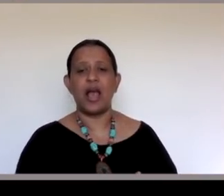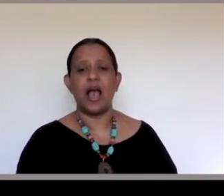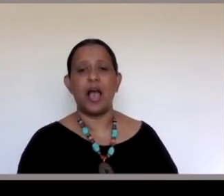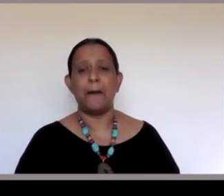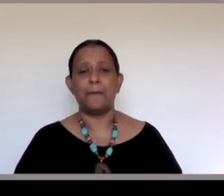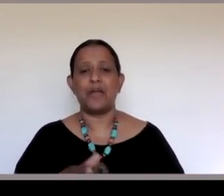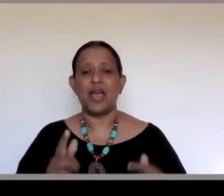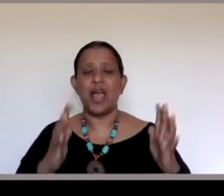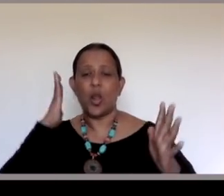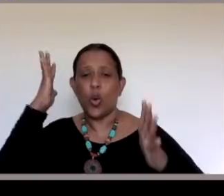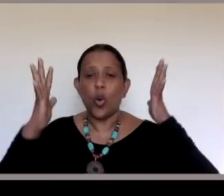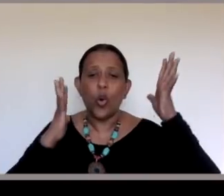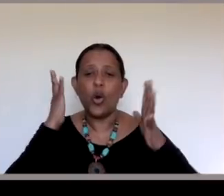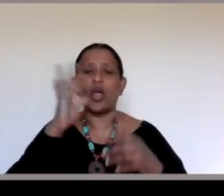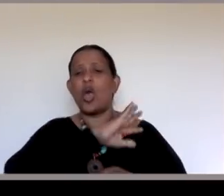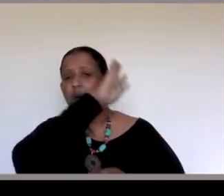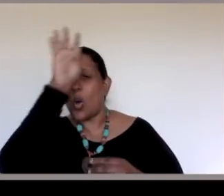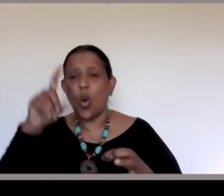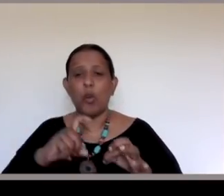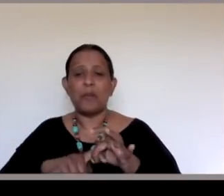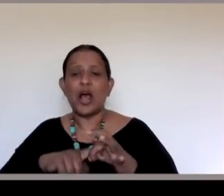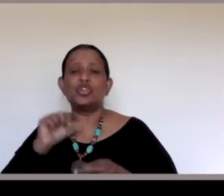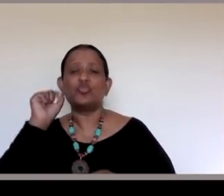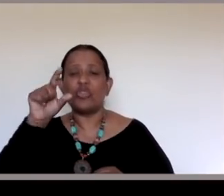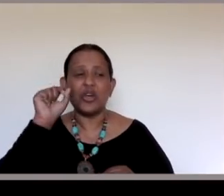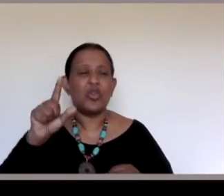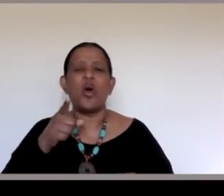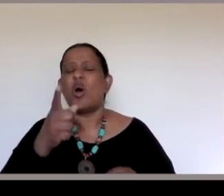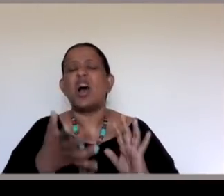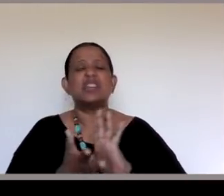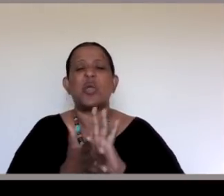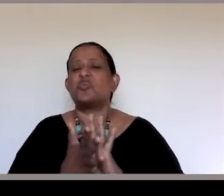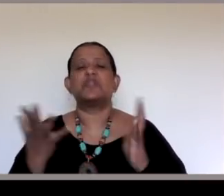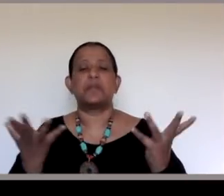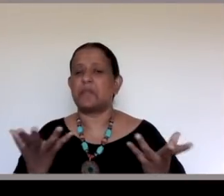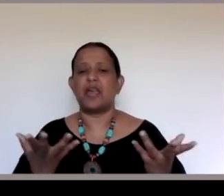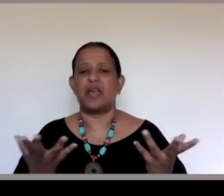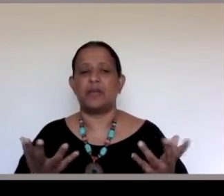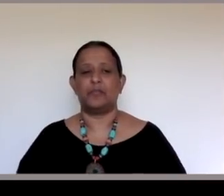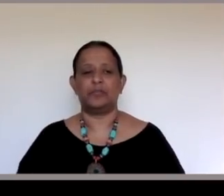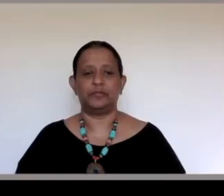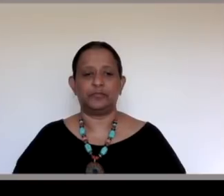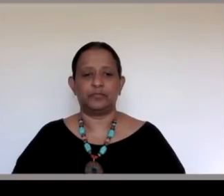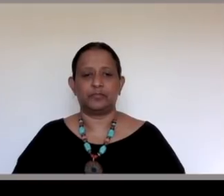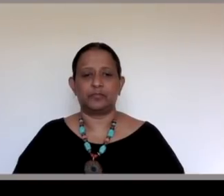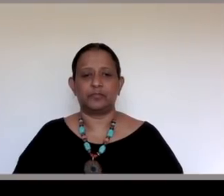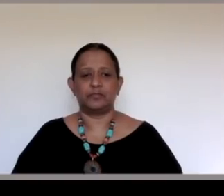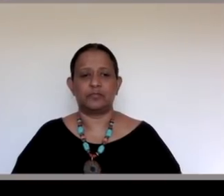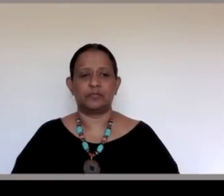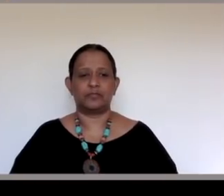இருப்பது சரியான சூழ்நிலையில் அல்ல. நோபோத் ஹரி ஆகல்ப மதாய். ஆனாலும்